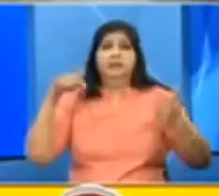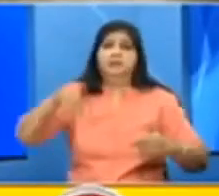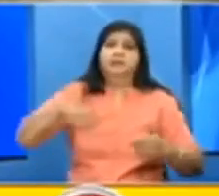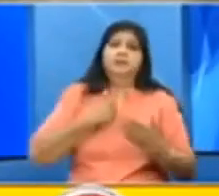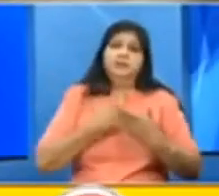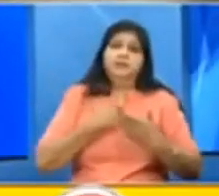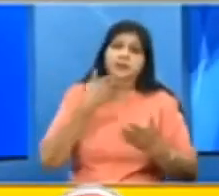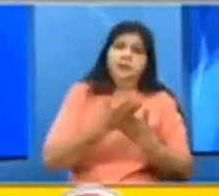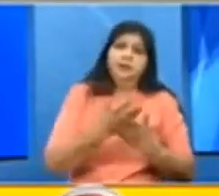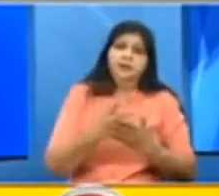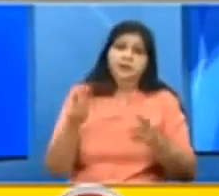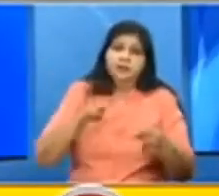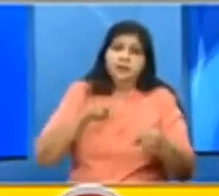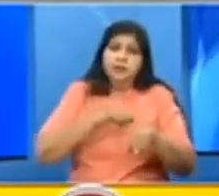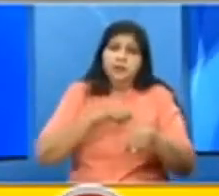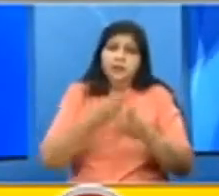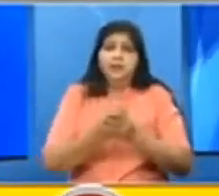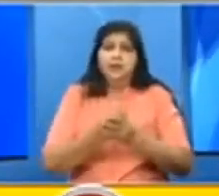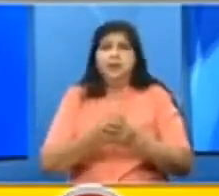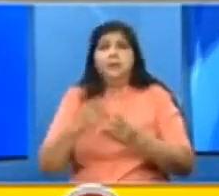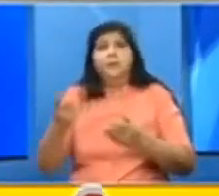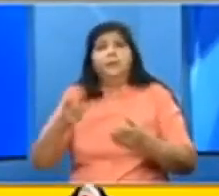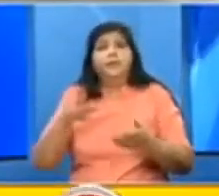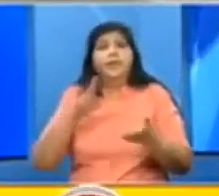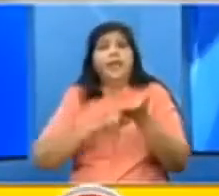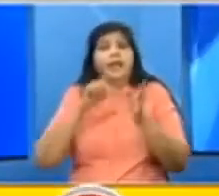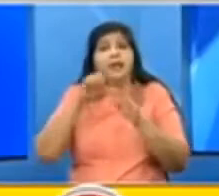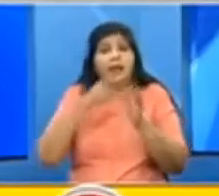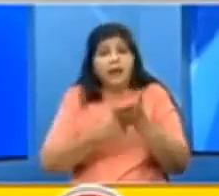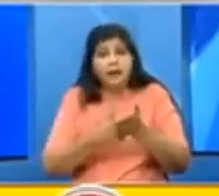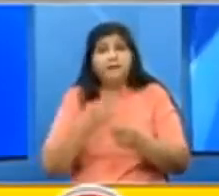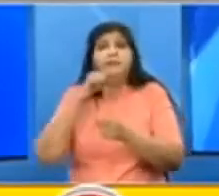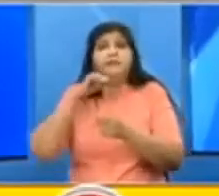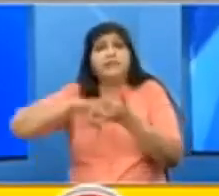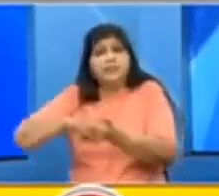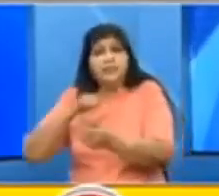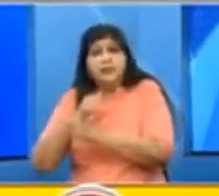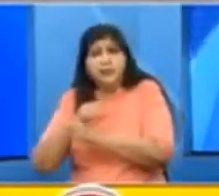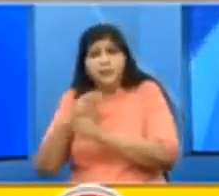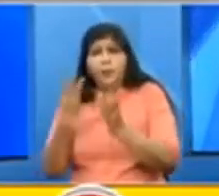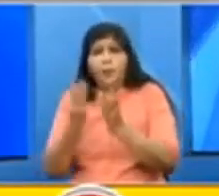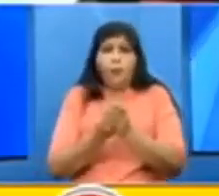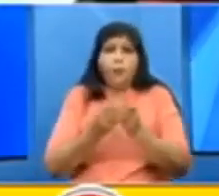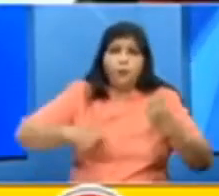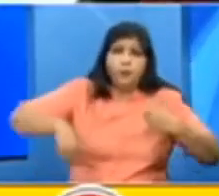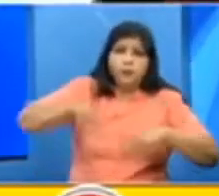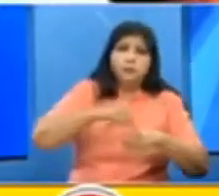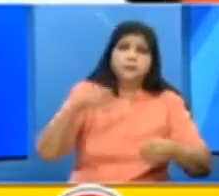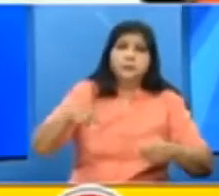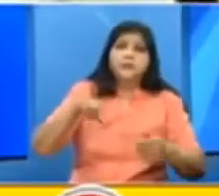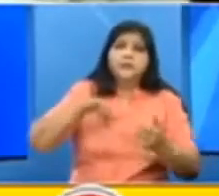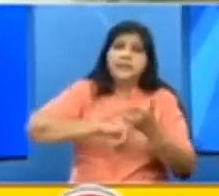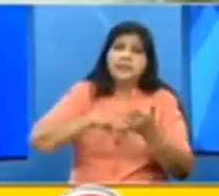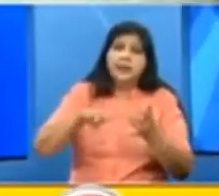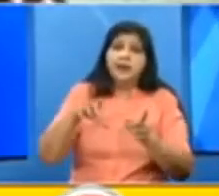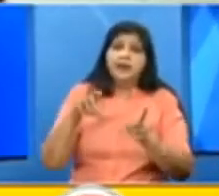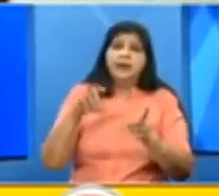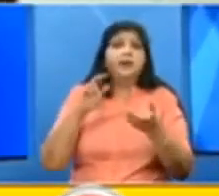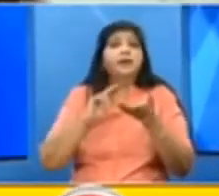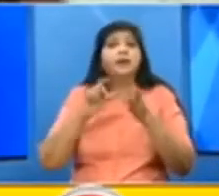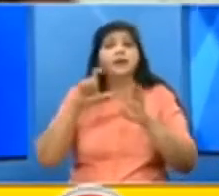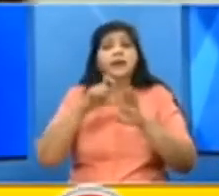में सभी सरकारें, NDRF की टीमें, राज्य की आपदा नियंत्रण टीमें, स्वयंसेवी